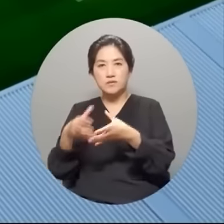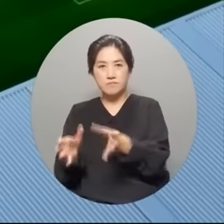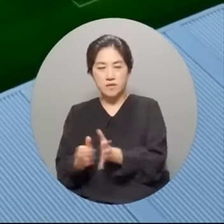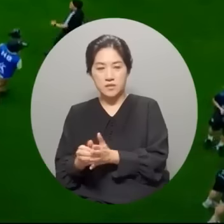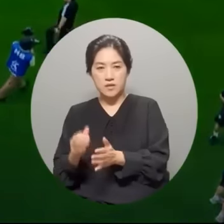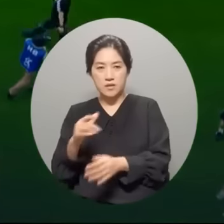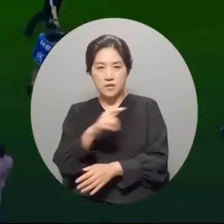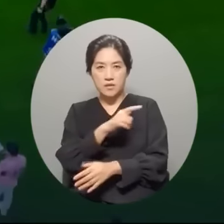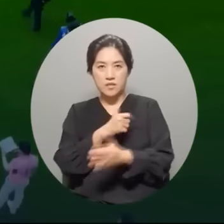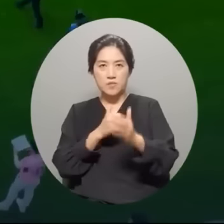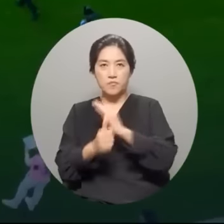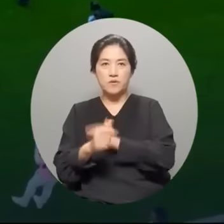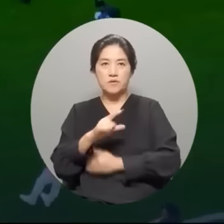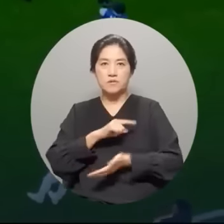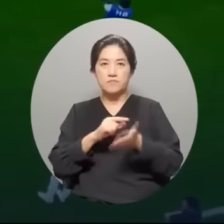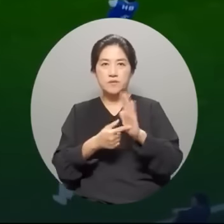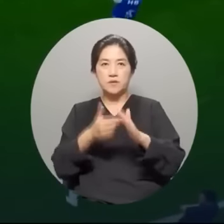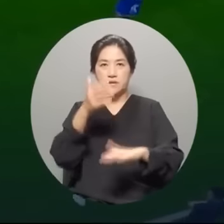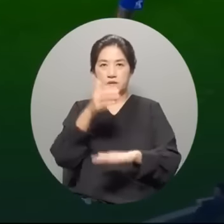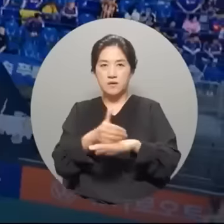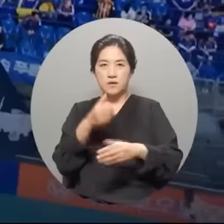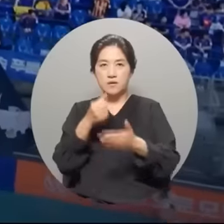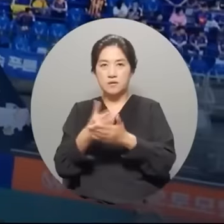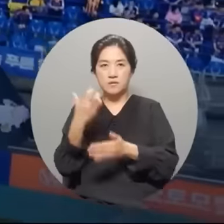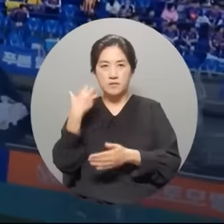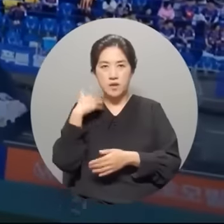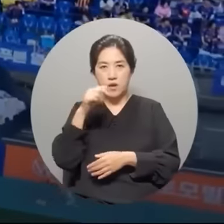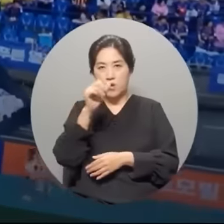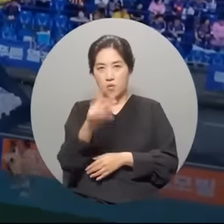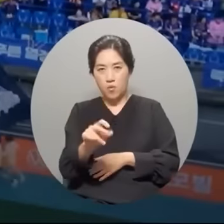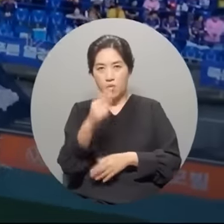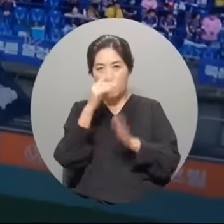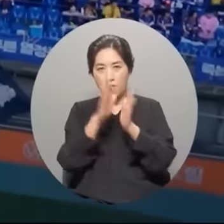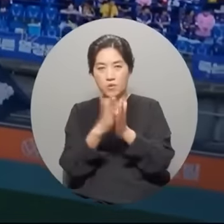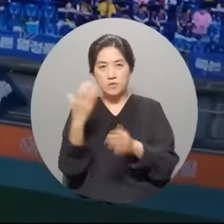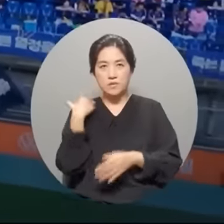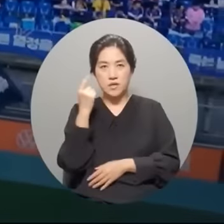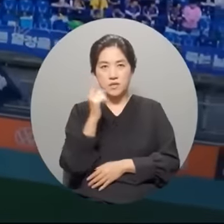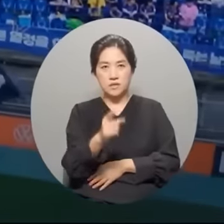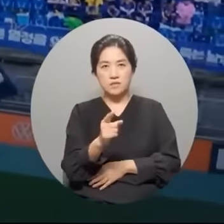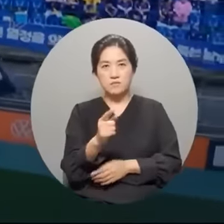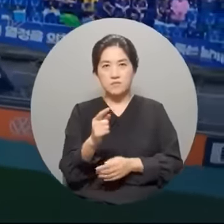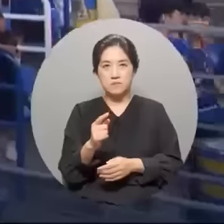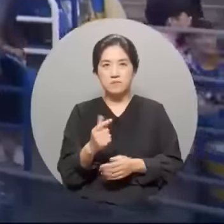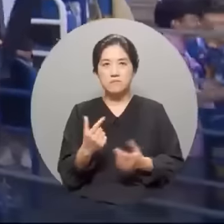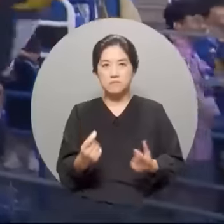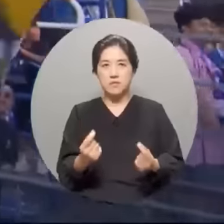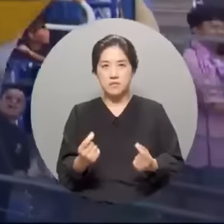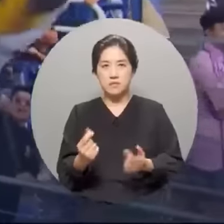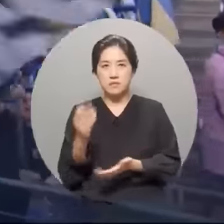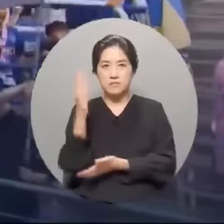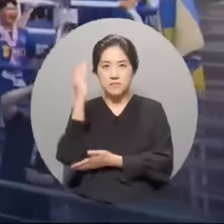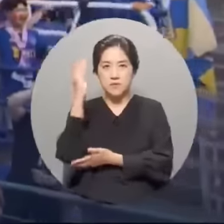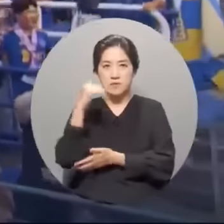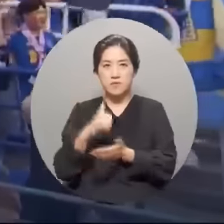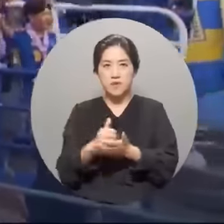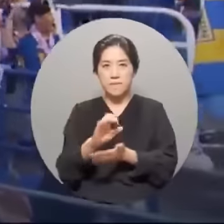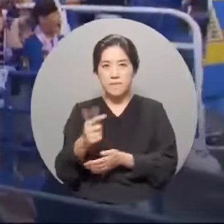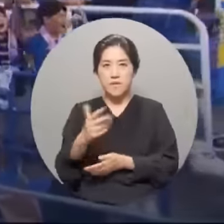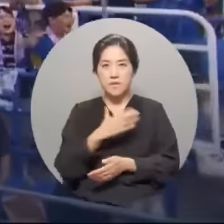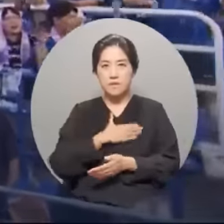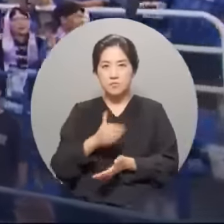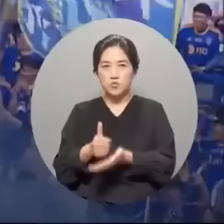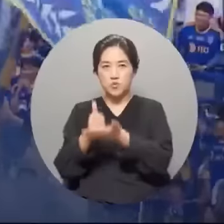명의의 입장문을 내고 최종 결정과 책임은 홍명보 감독 본인의 몫이라는 걸 부정하지 않겠다면서 팬들의